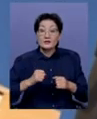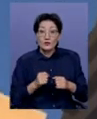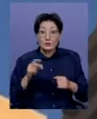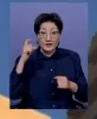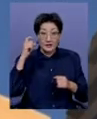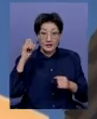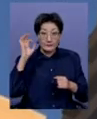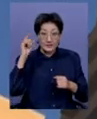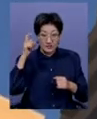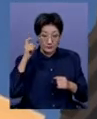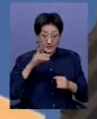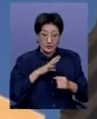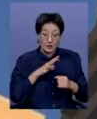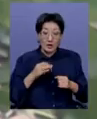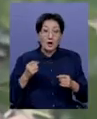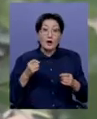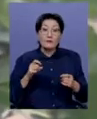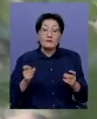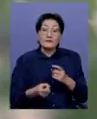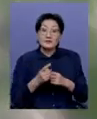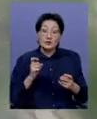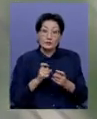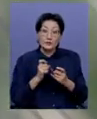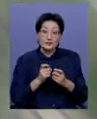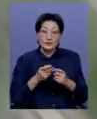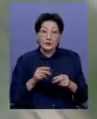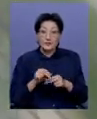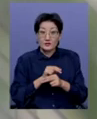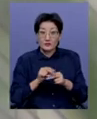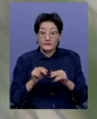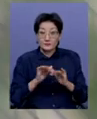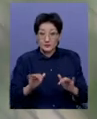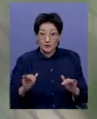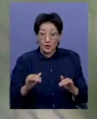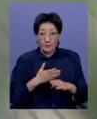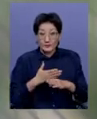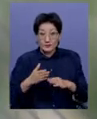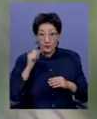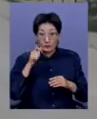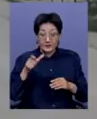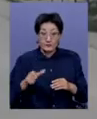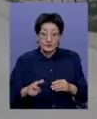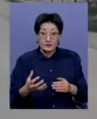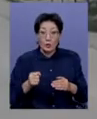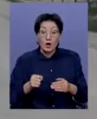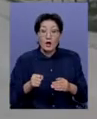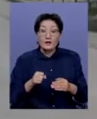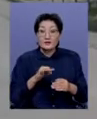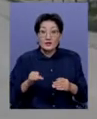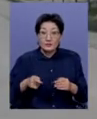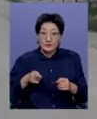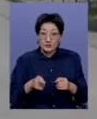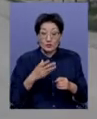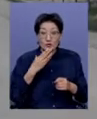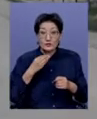напитки. В ходе беседы возник словесный конфликт по поводу метода воспитания детей. После чего мужчина взял со стола кухонный нож и нанес